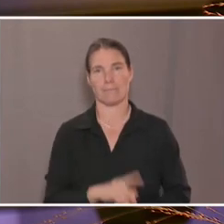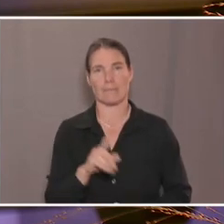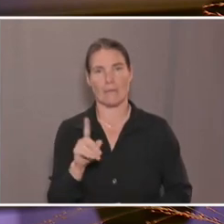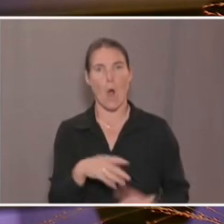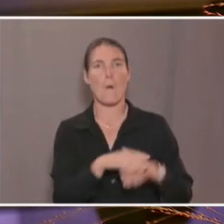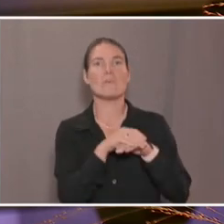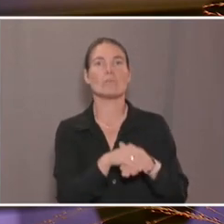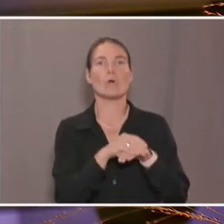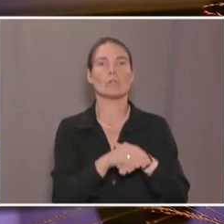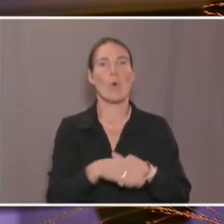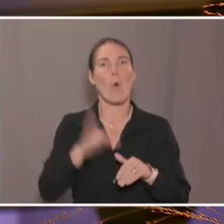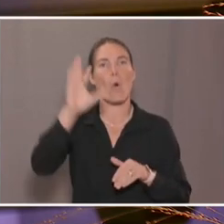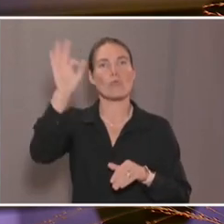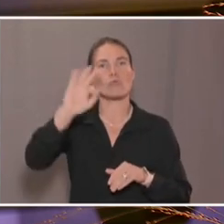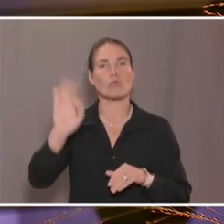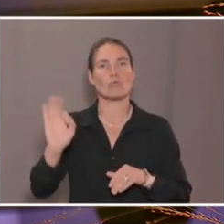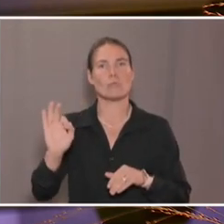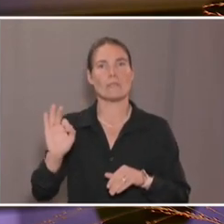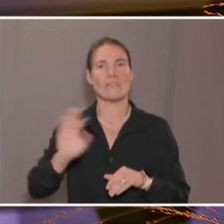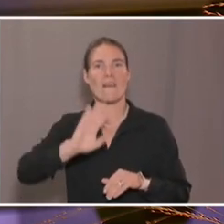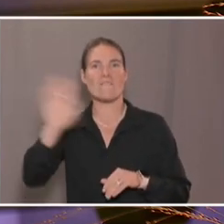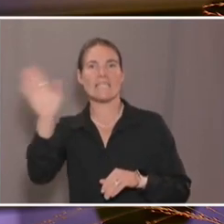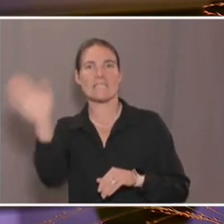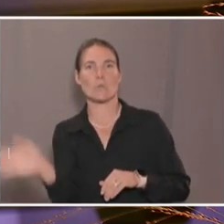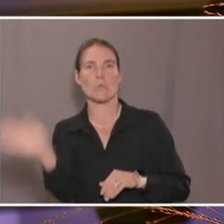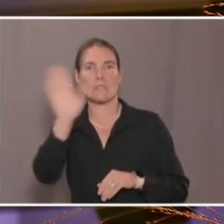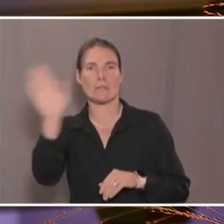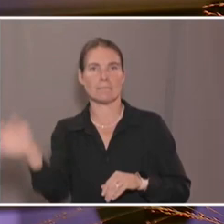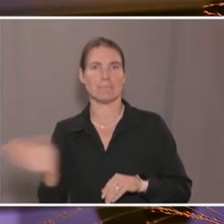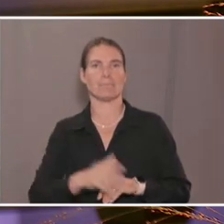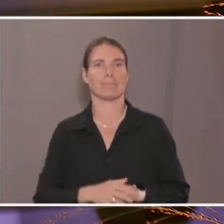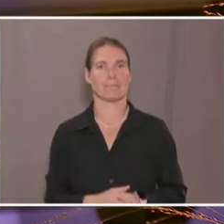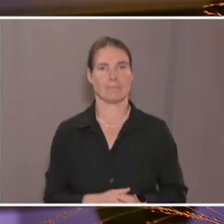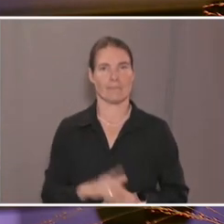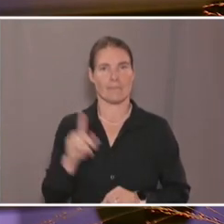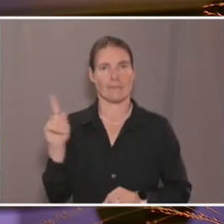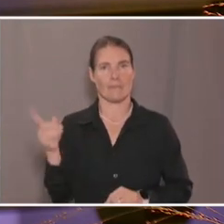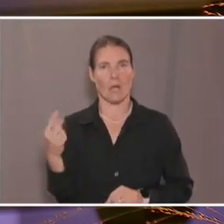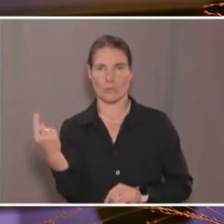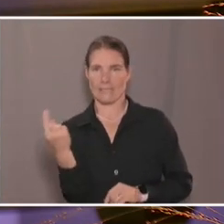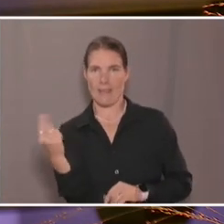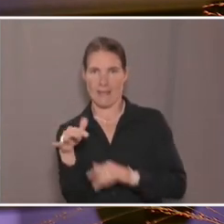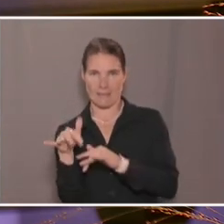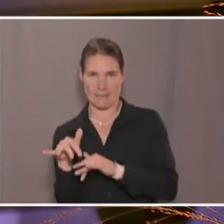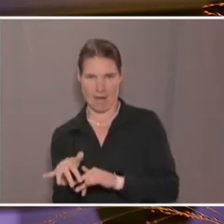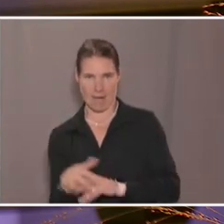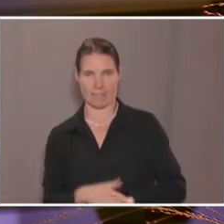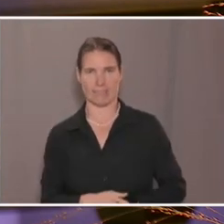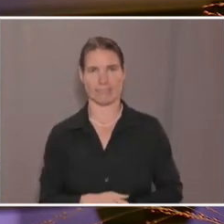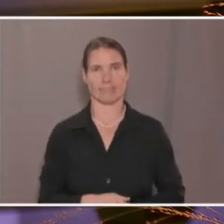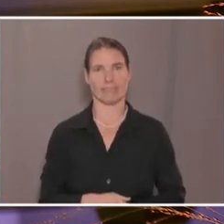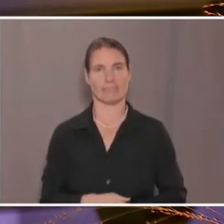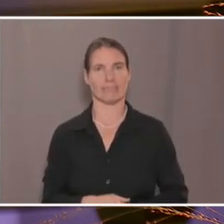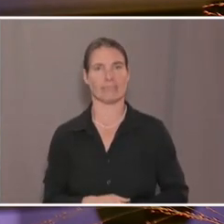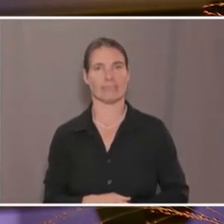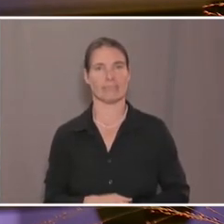befreundete Hochschule ist die Fachhochschule Westküste. Sie hat ihre Kanzlerin geschickt, damit unsere nicht ganz alleine ist nachher. Frau Faber,